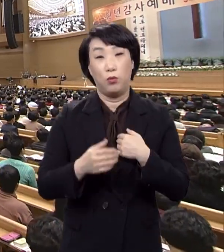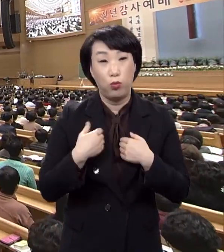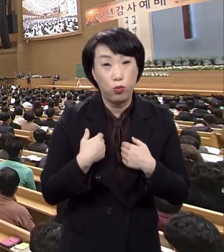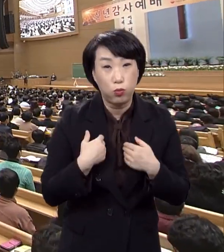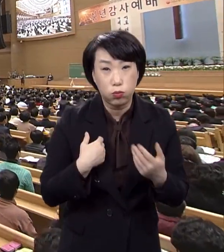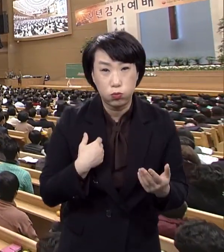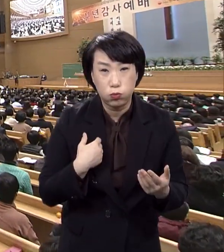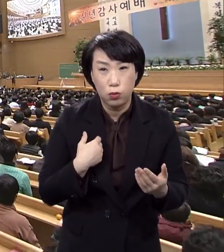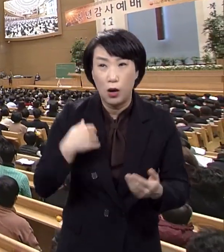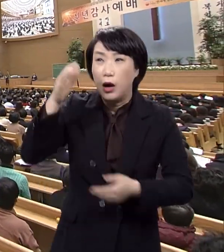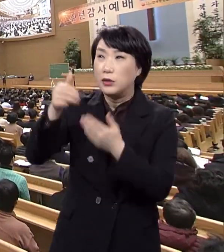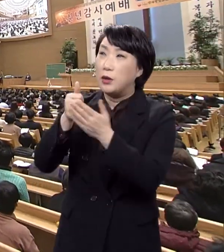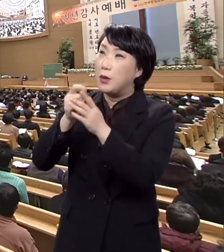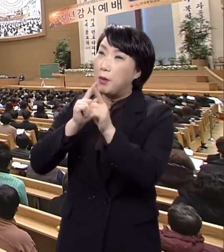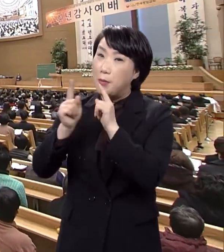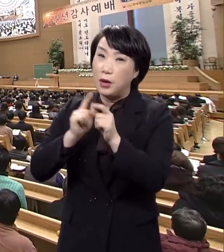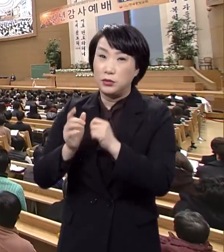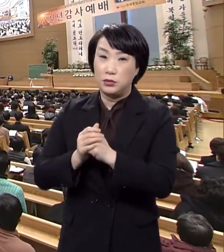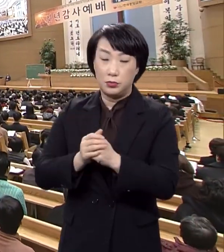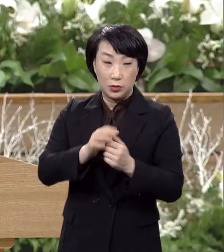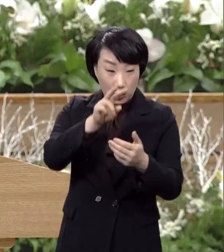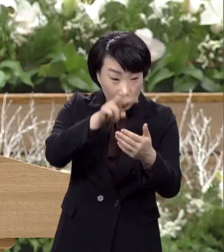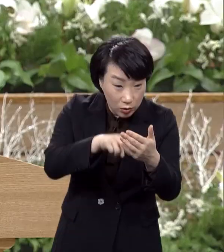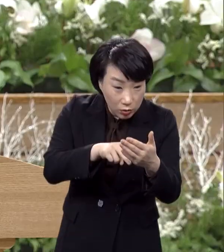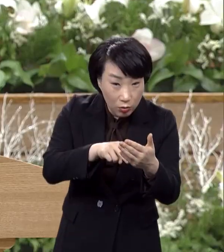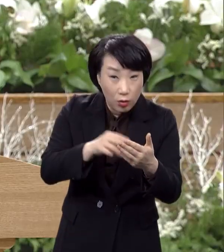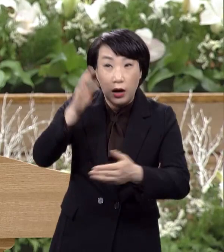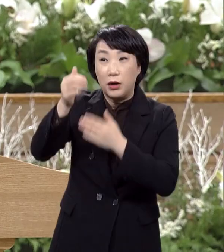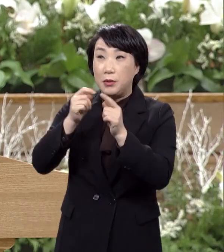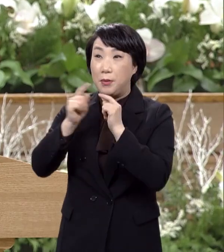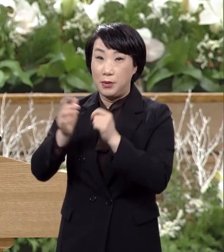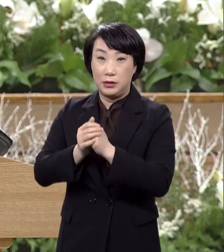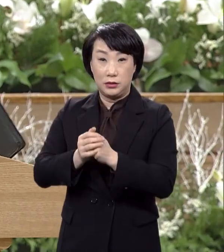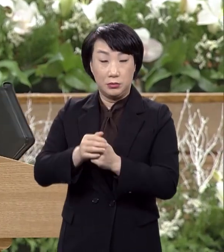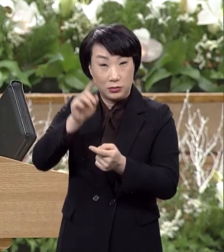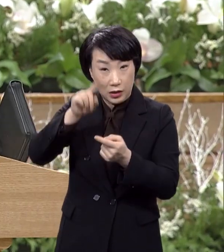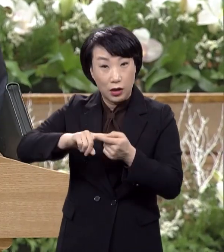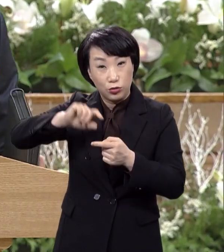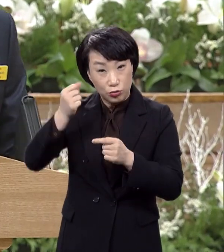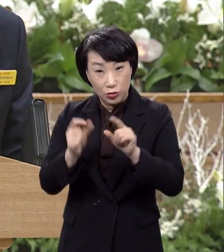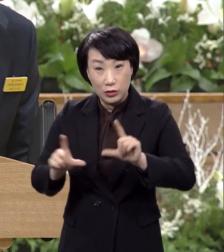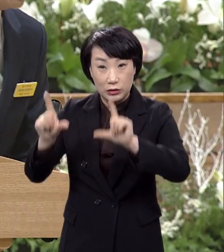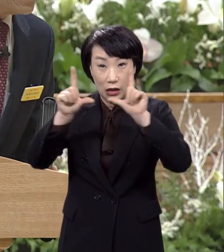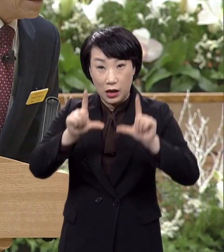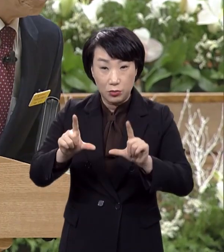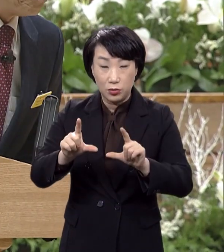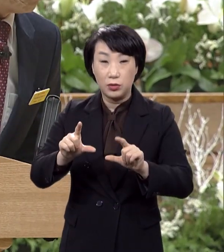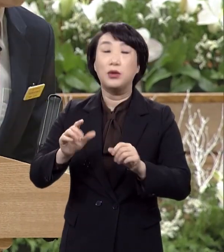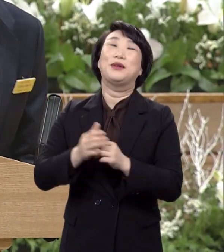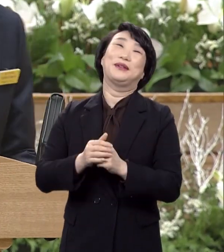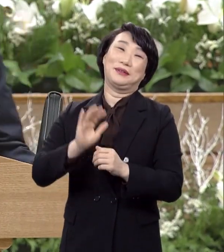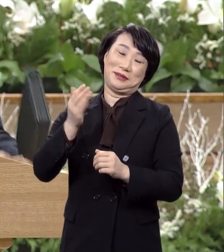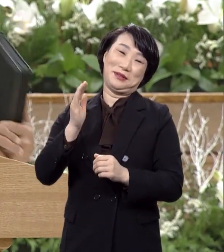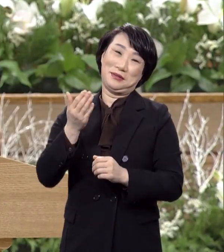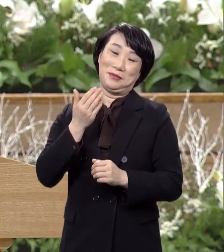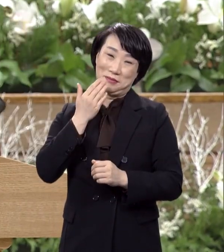모르면 하나님의 말씀을 읽고 하나님 말씀대로 살면 됩니다.